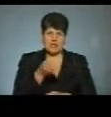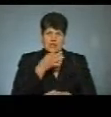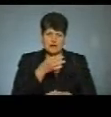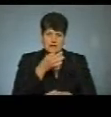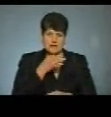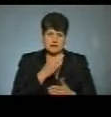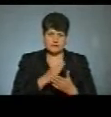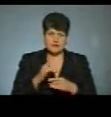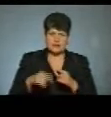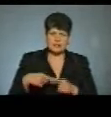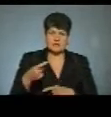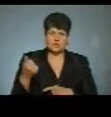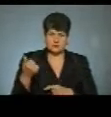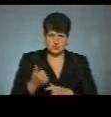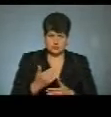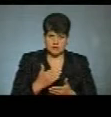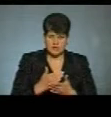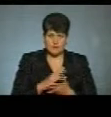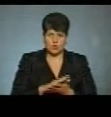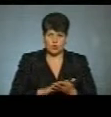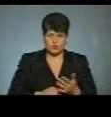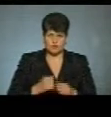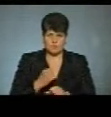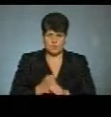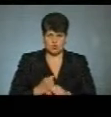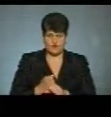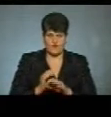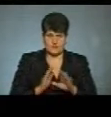на наступний тиждень. Продовжуємо працювати.